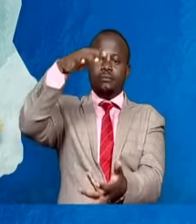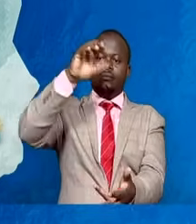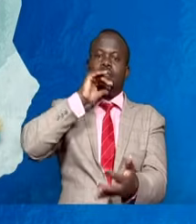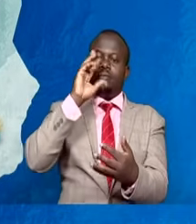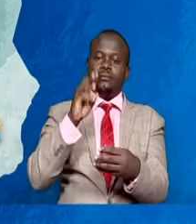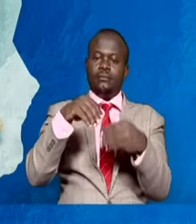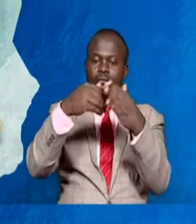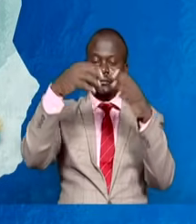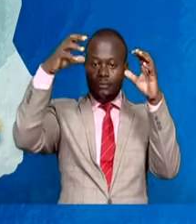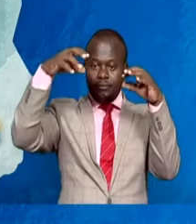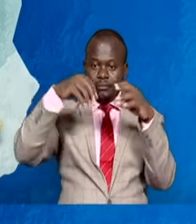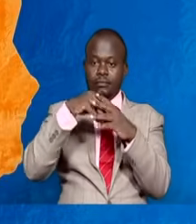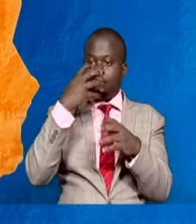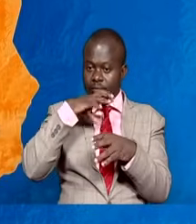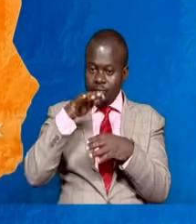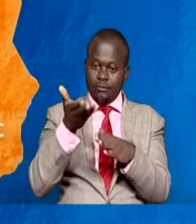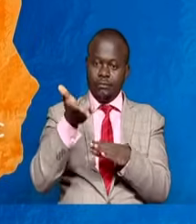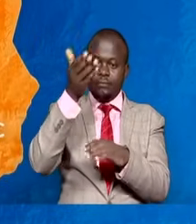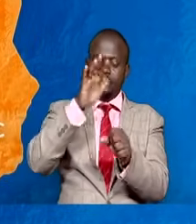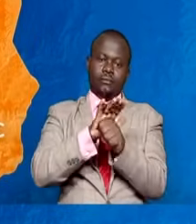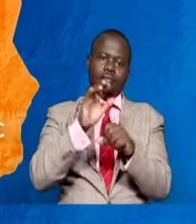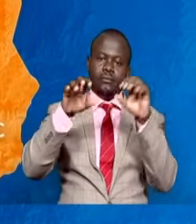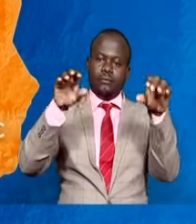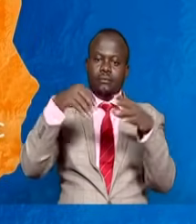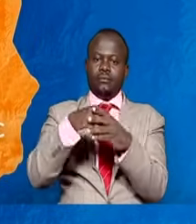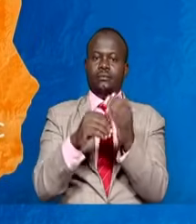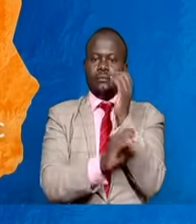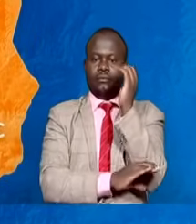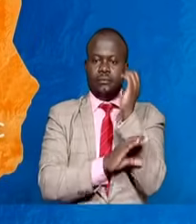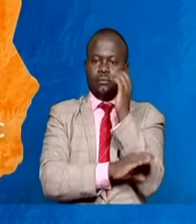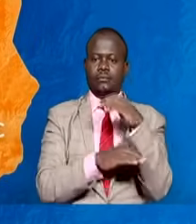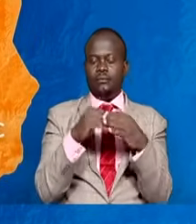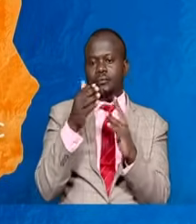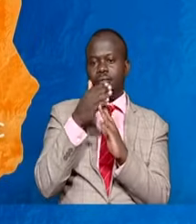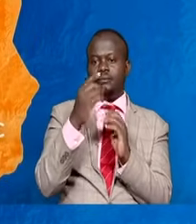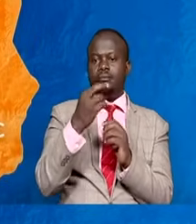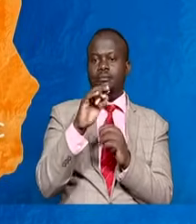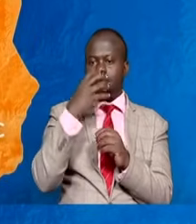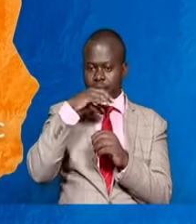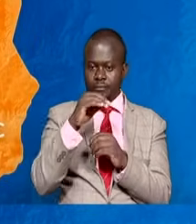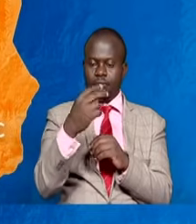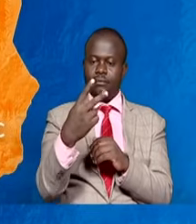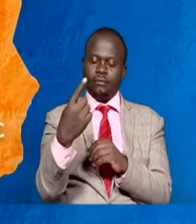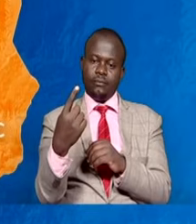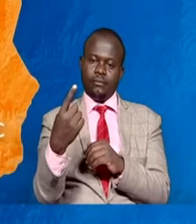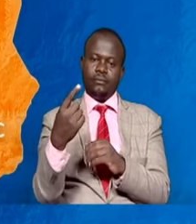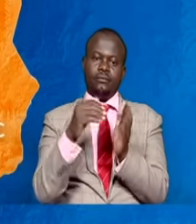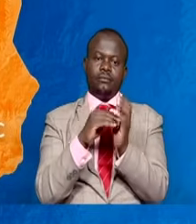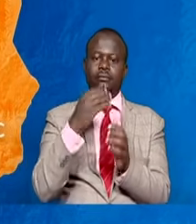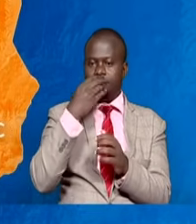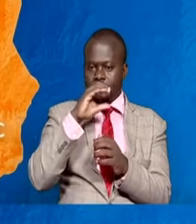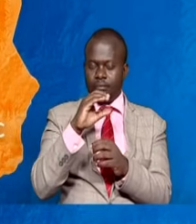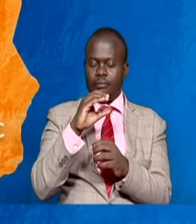bitazatanga imvura ubushyuhe bw'ejuru buteganyijwe hirya no hino mu gihugu buzabura hagati ya dogere Celsius 21 ndetse na dogere